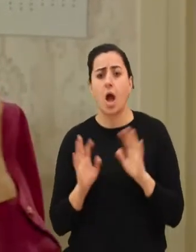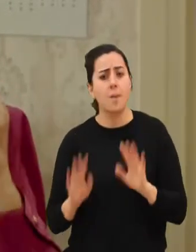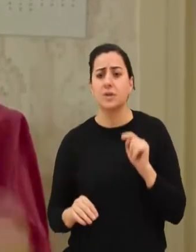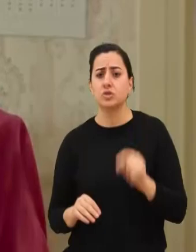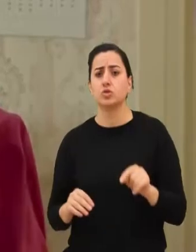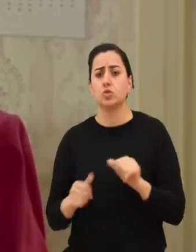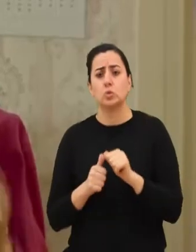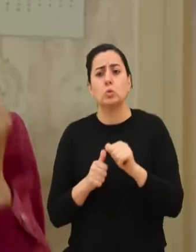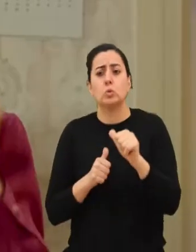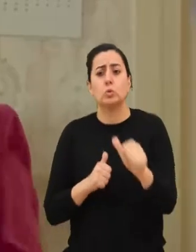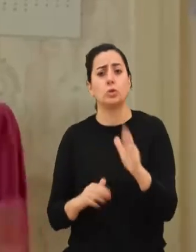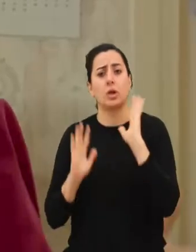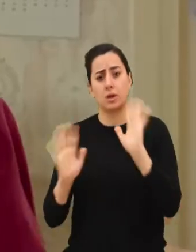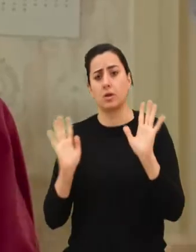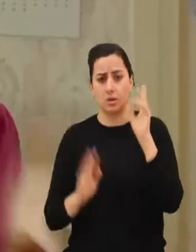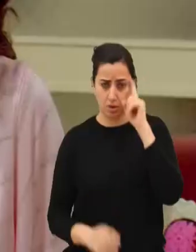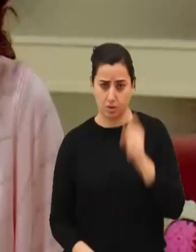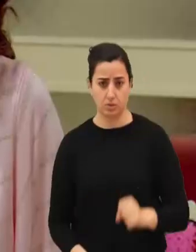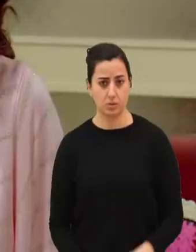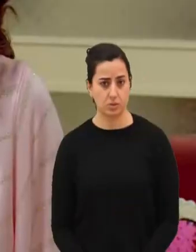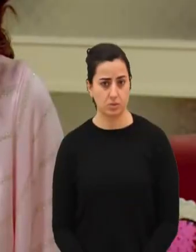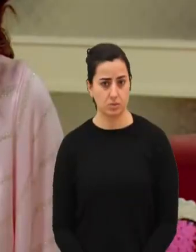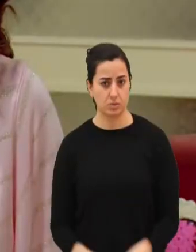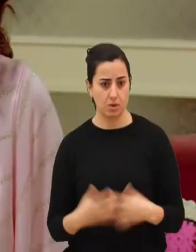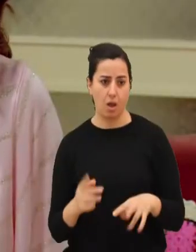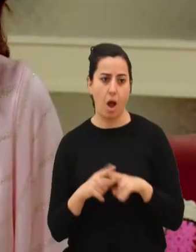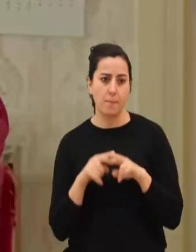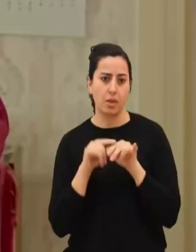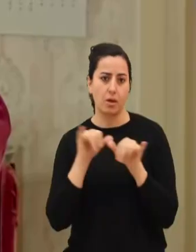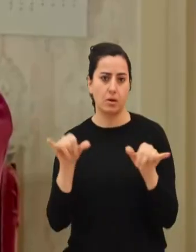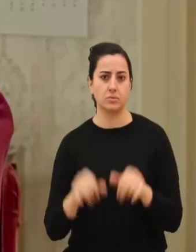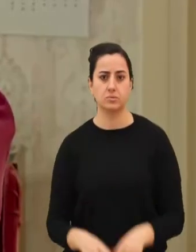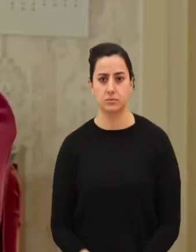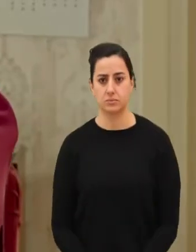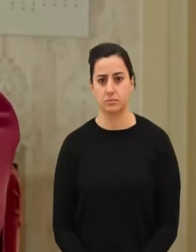Ama uzatıyor kızım, uzatıyor. Aynı Ahmet gibi işte.